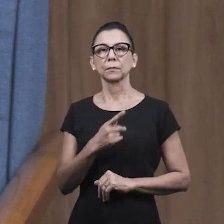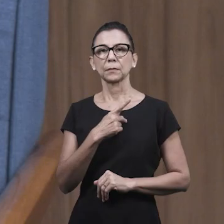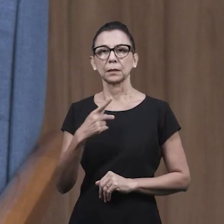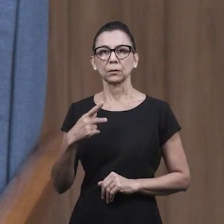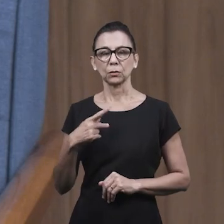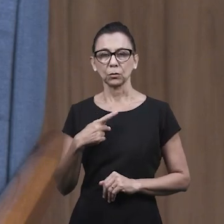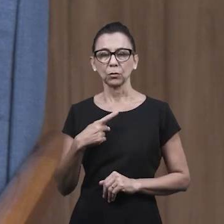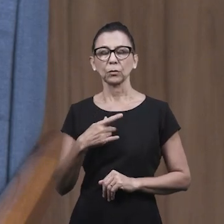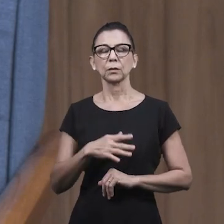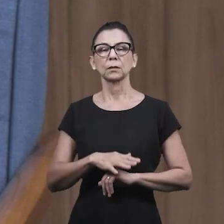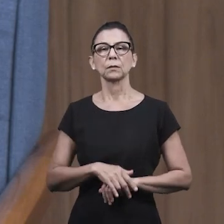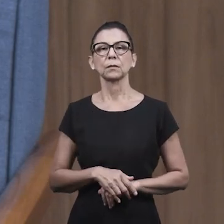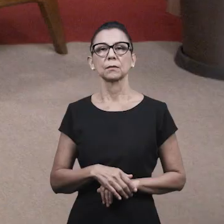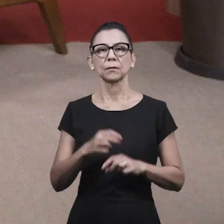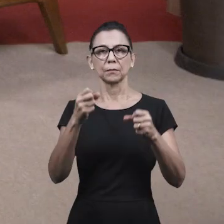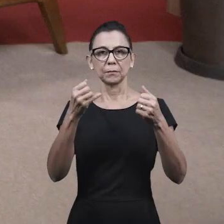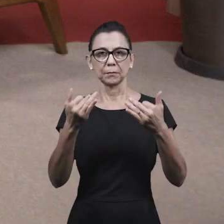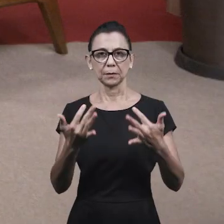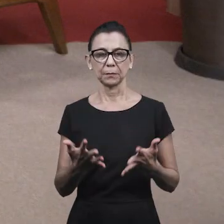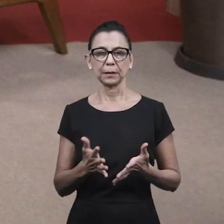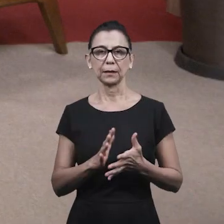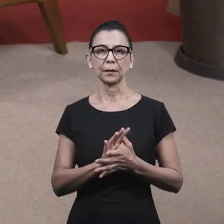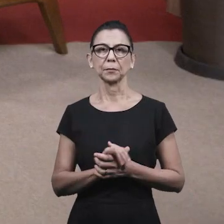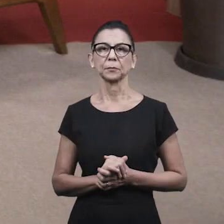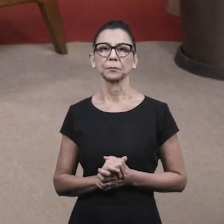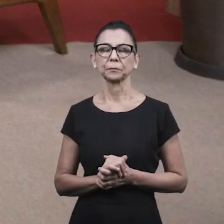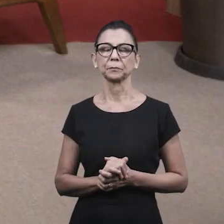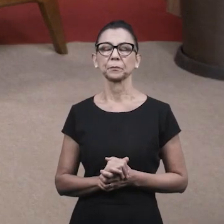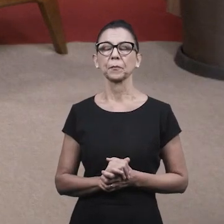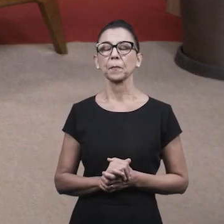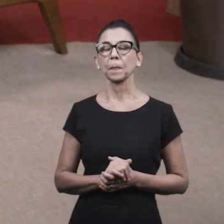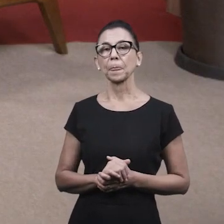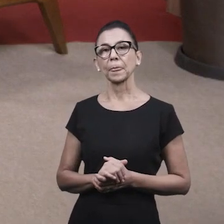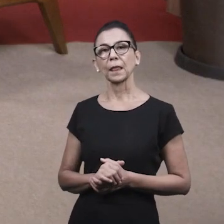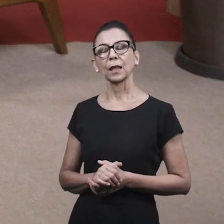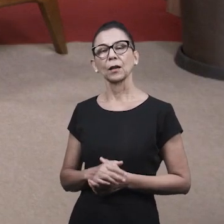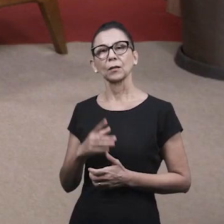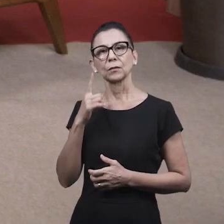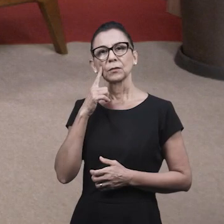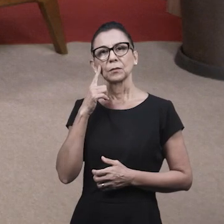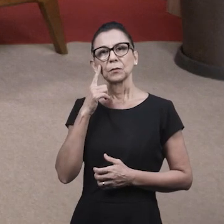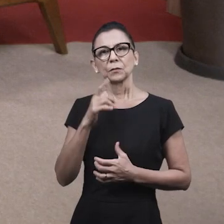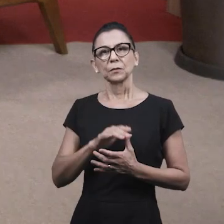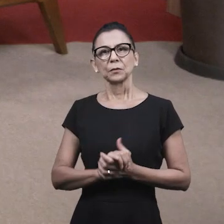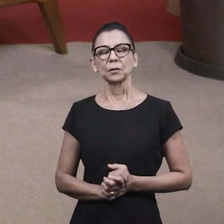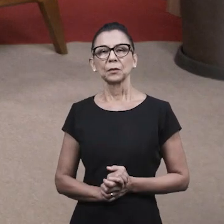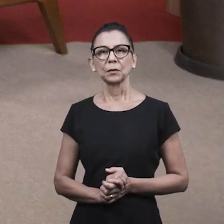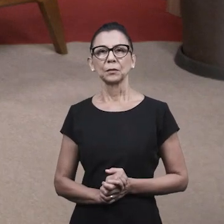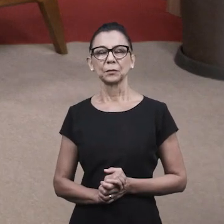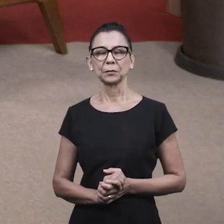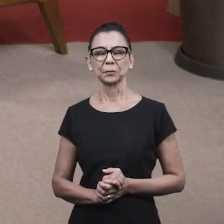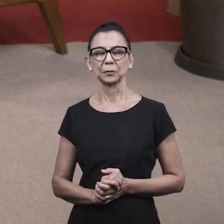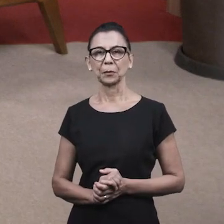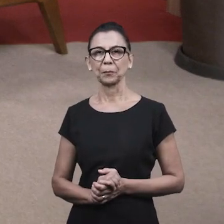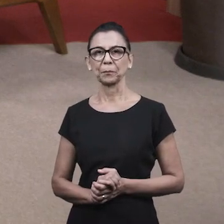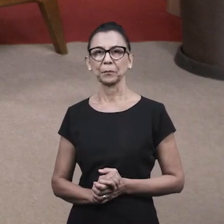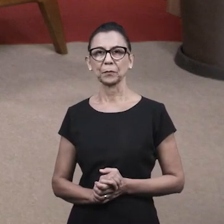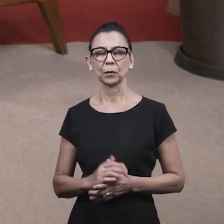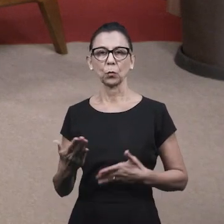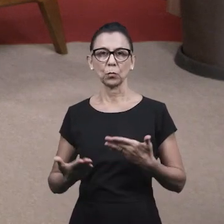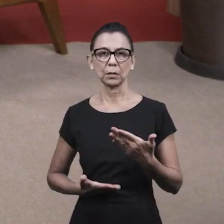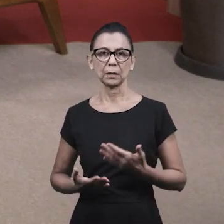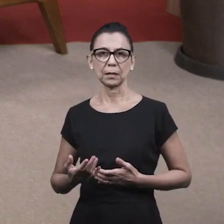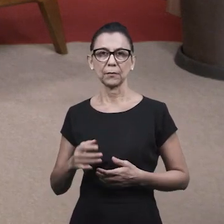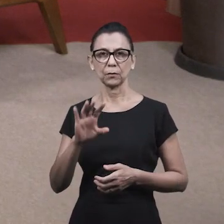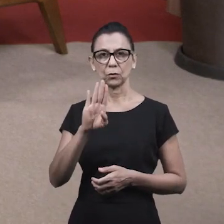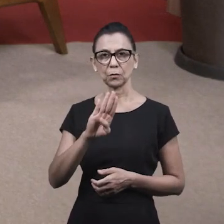de vue prophétique. Nous allons appeler ici donc la participation de notre frère Fernando César de Belo Horizonte, Minas Gerais, du groupe